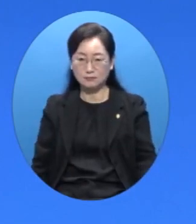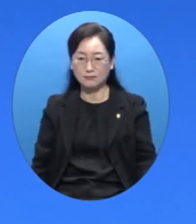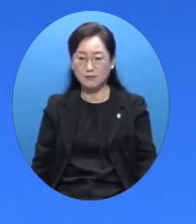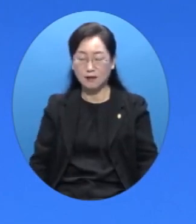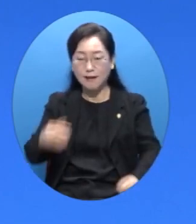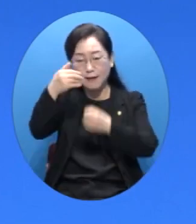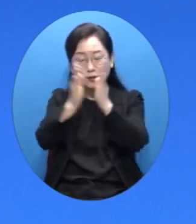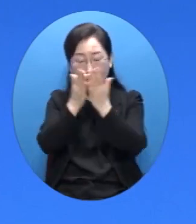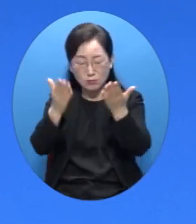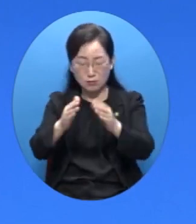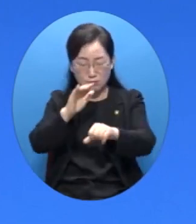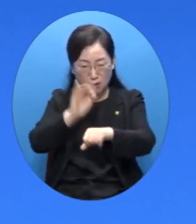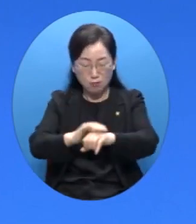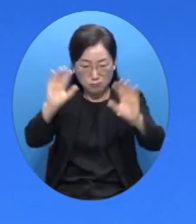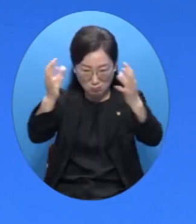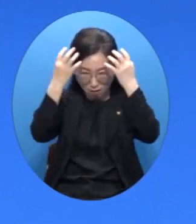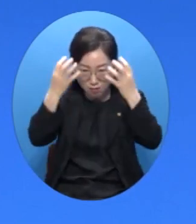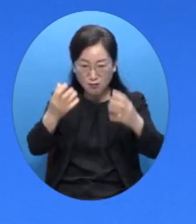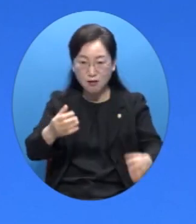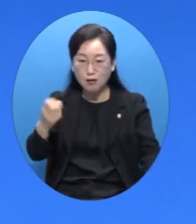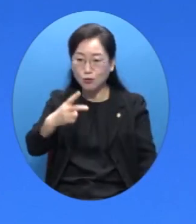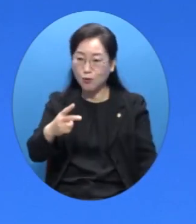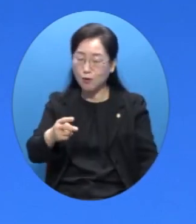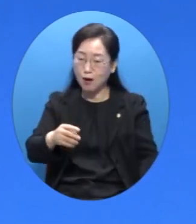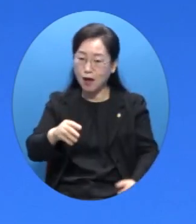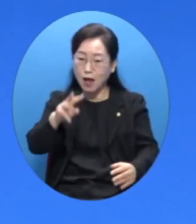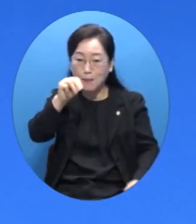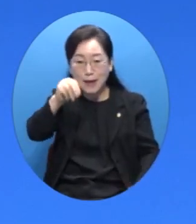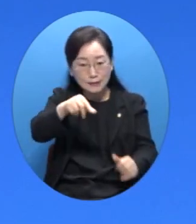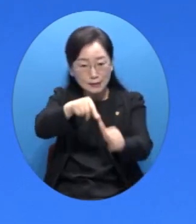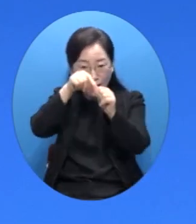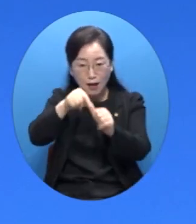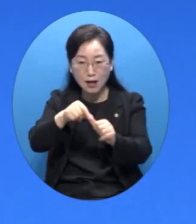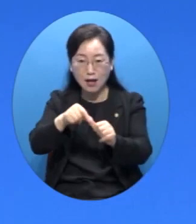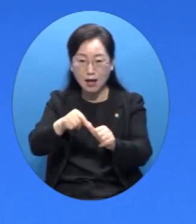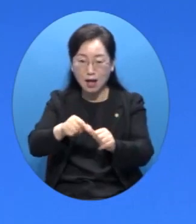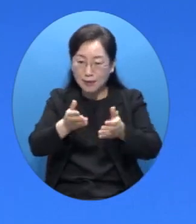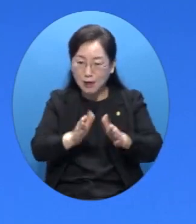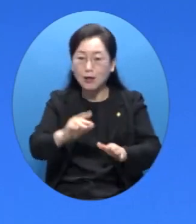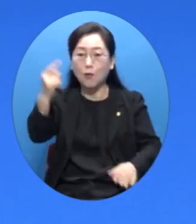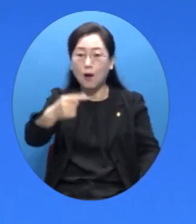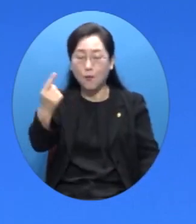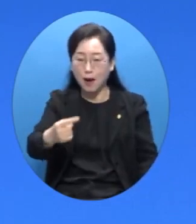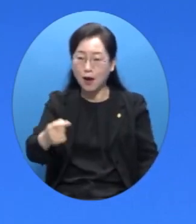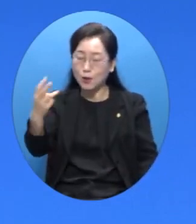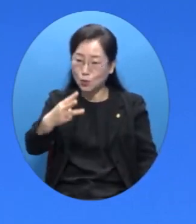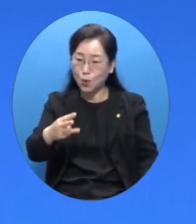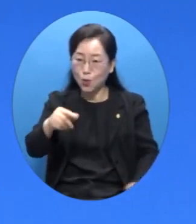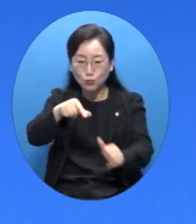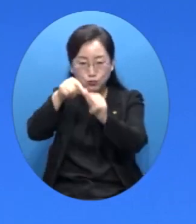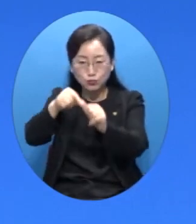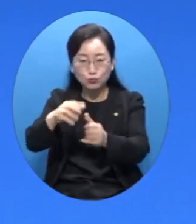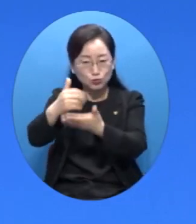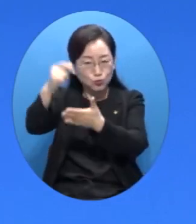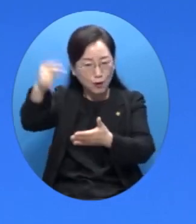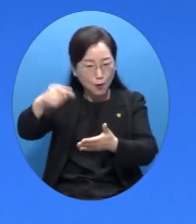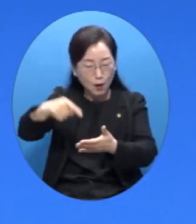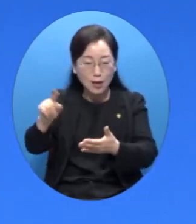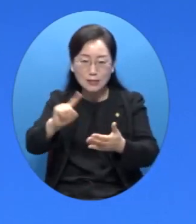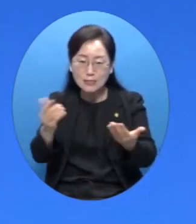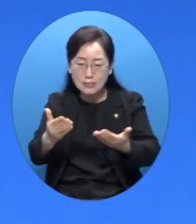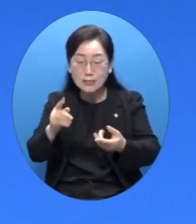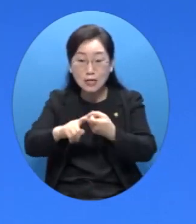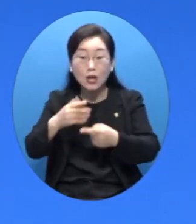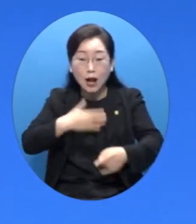성경을 잘 알고 있었고 메시아가 어디서 태어날 것도 알고 있었고 메시아가 와서 어떤 일을 한다는 것도 알고 있었지만